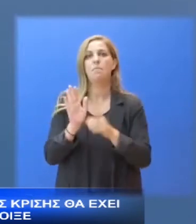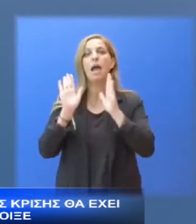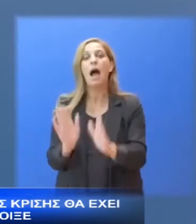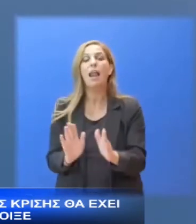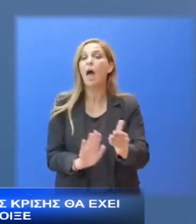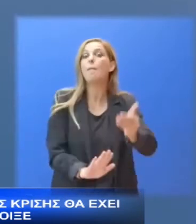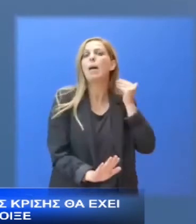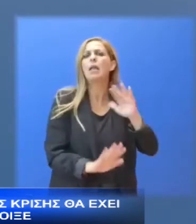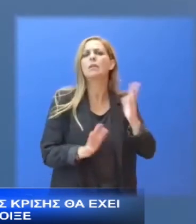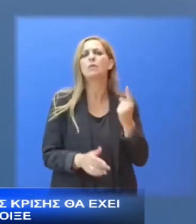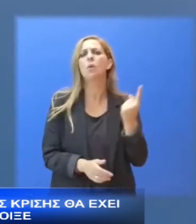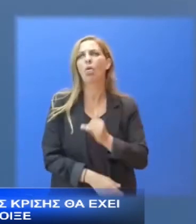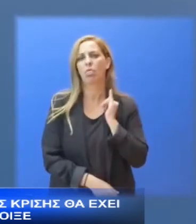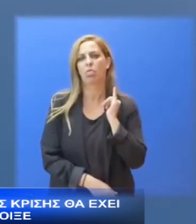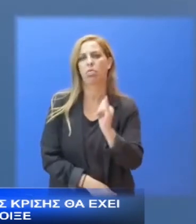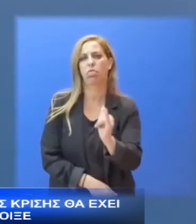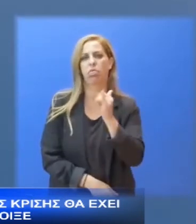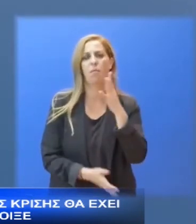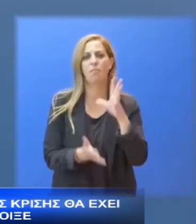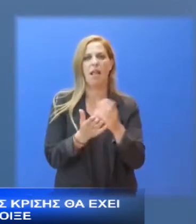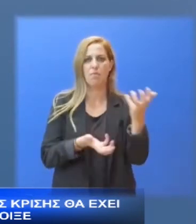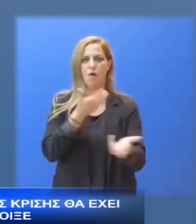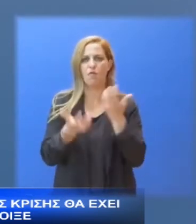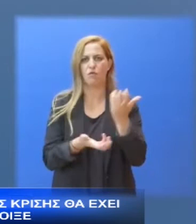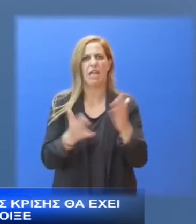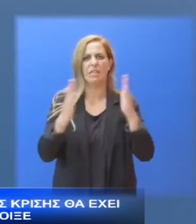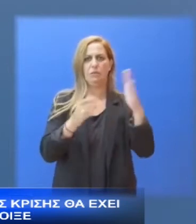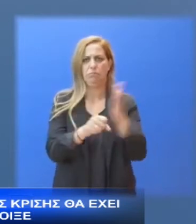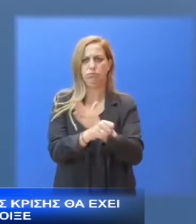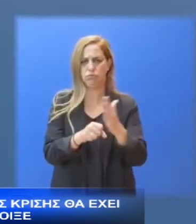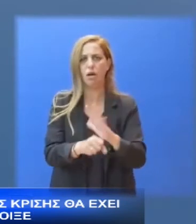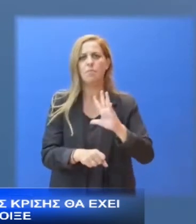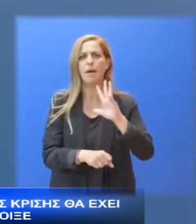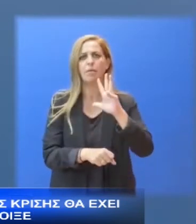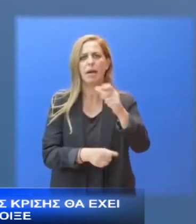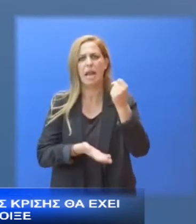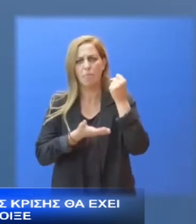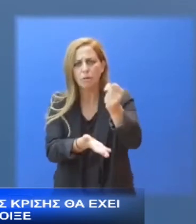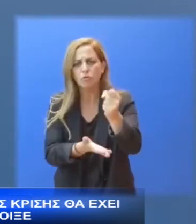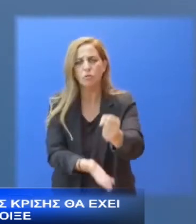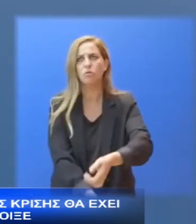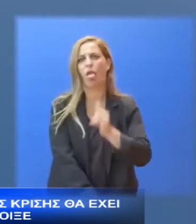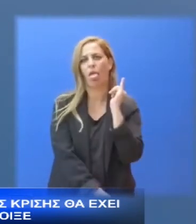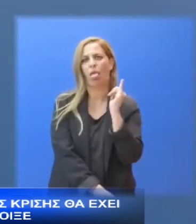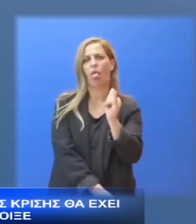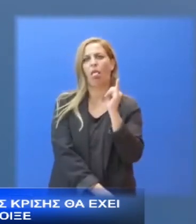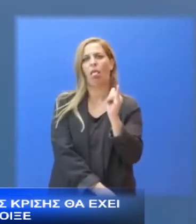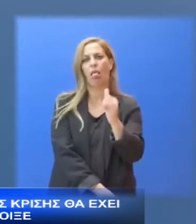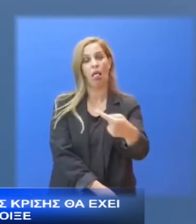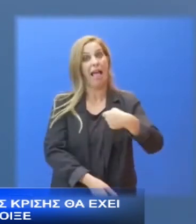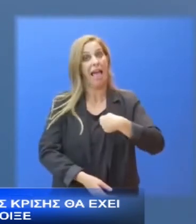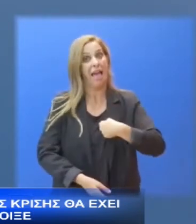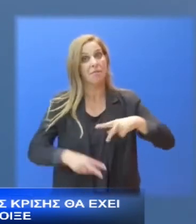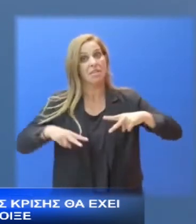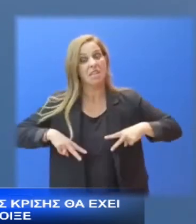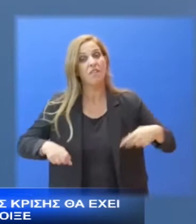ήταν η ταχύτητα και η αποτελεσματικότητα των μέτρων αποζημίωσης και των πολιτικών ανασυγκρότησης. Και στο κομμάτι αυτό τα